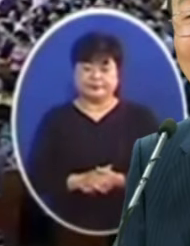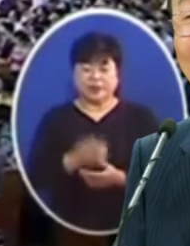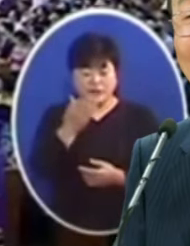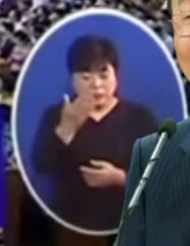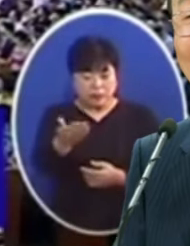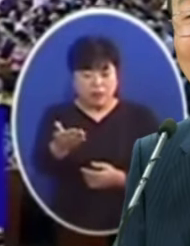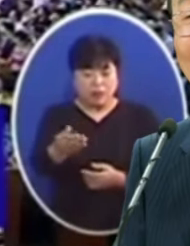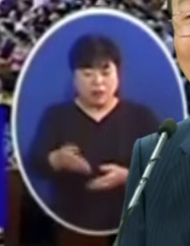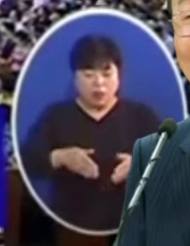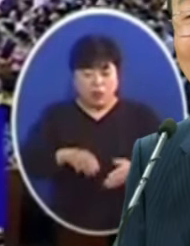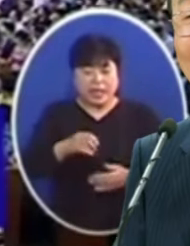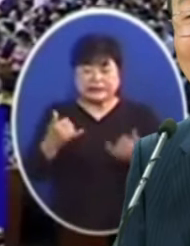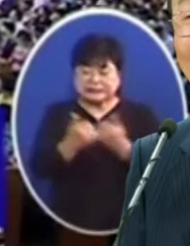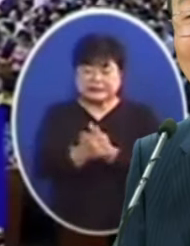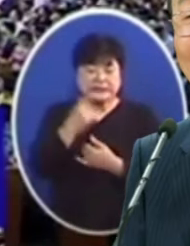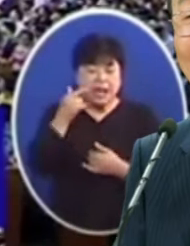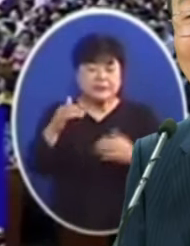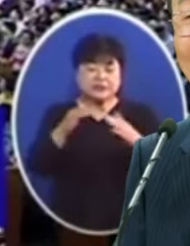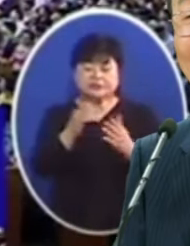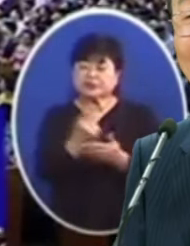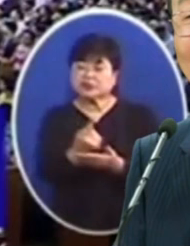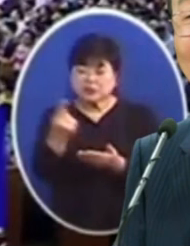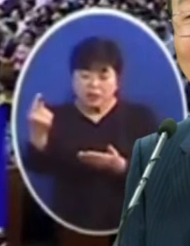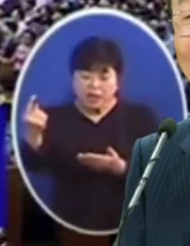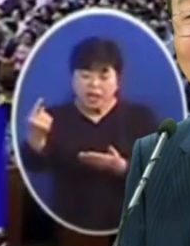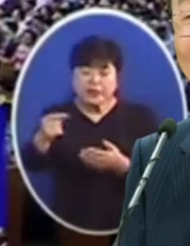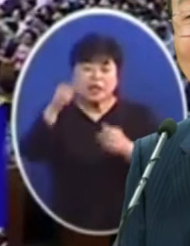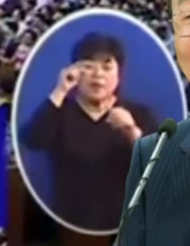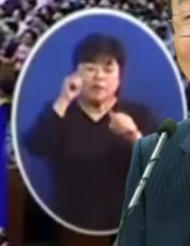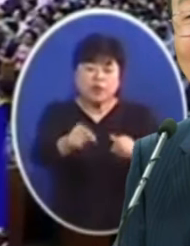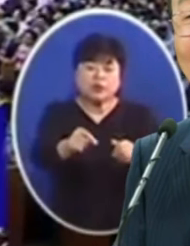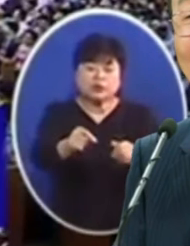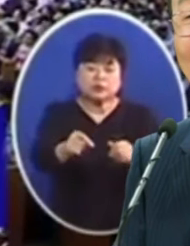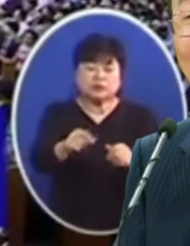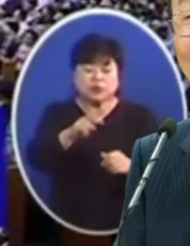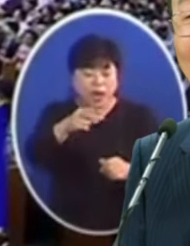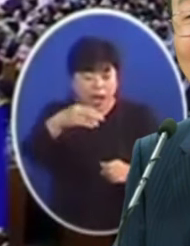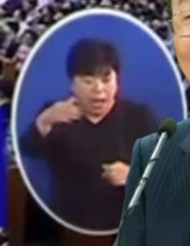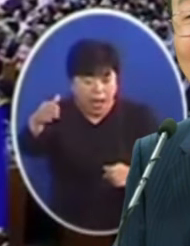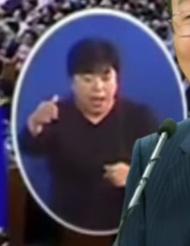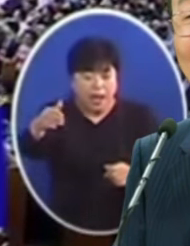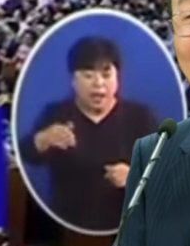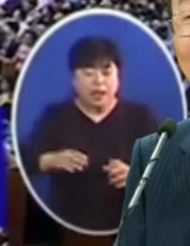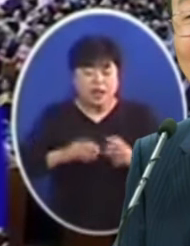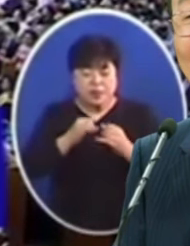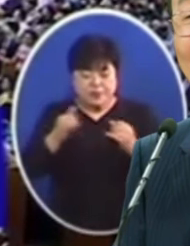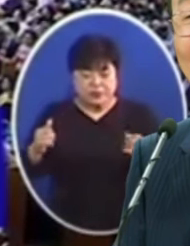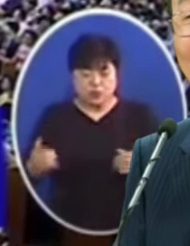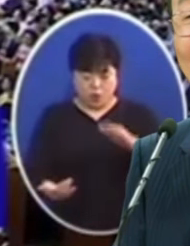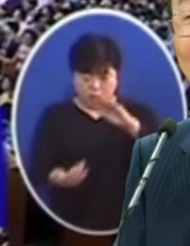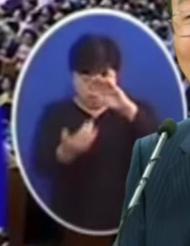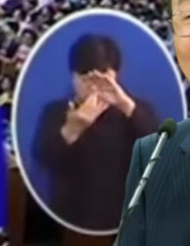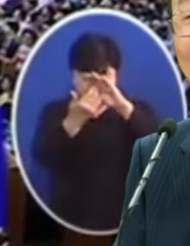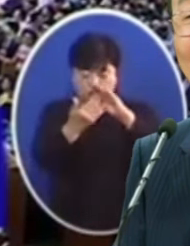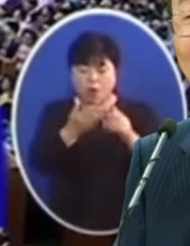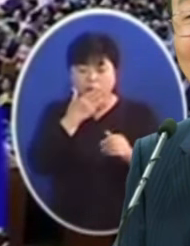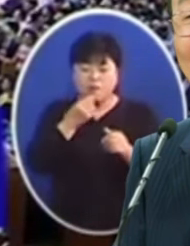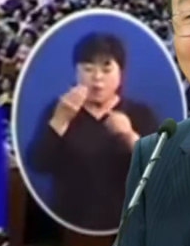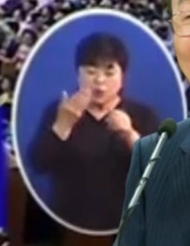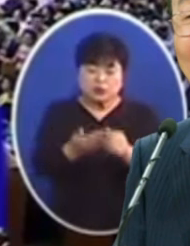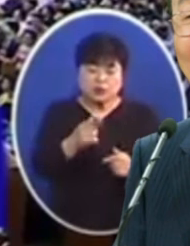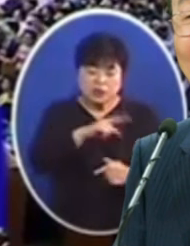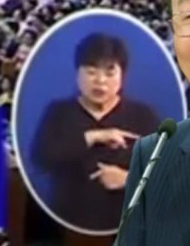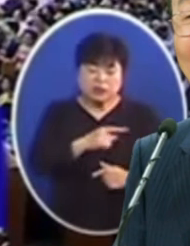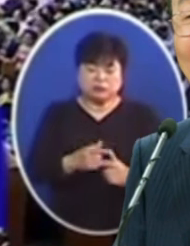너는 너희 고향과 친척과 아비 집을 떠나 내가 네게 보여줄 땅으로 가라. 내가 너로 큰 민족을 이루고 네게 복을 주어 내